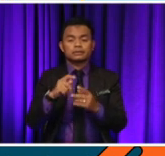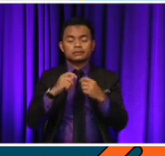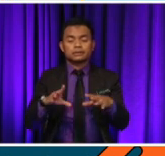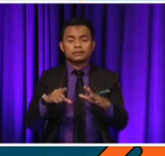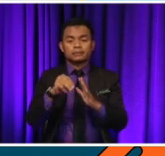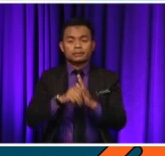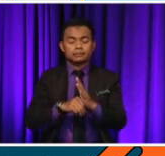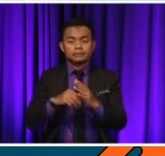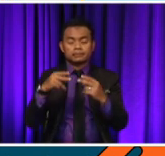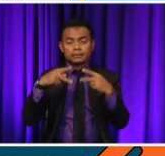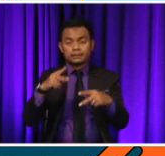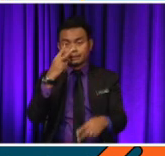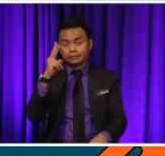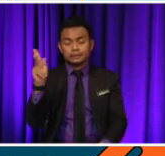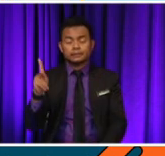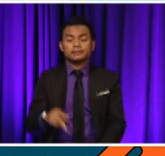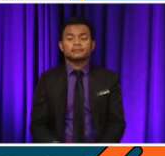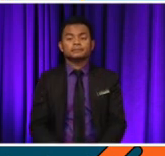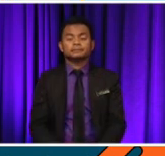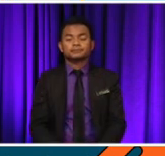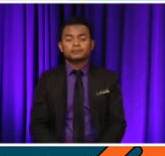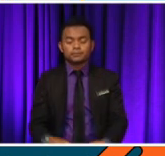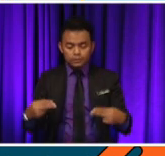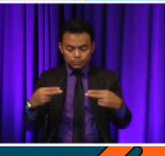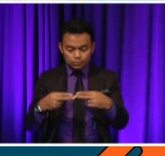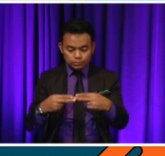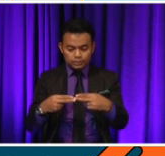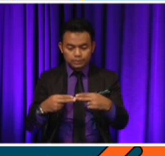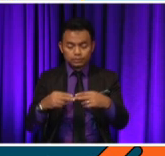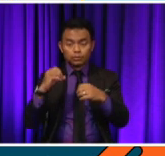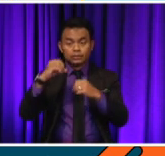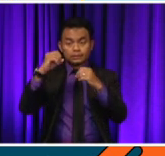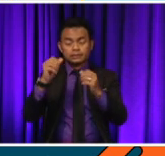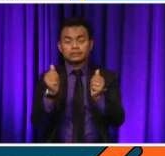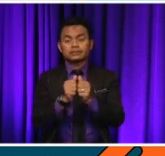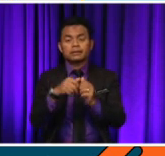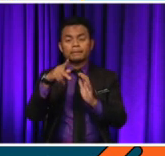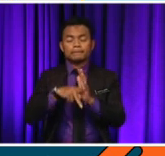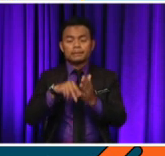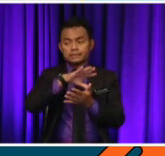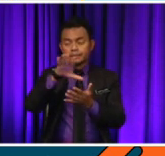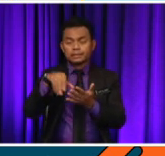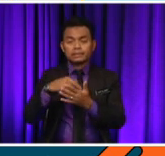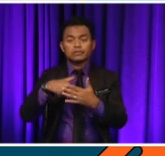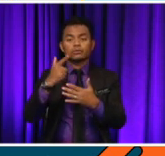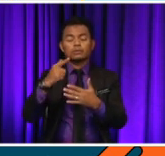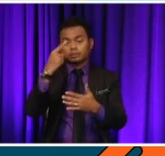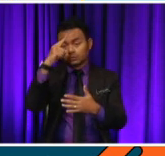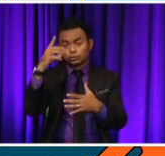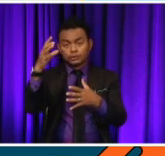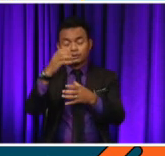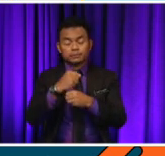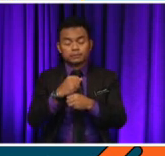organisasi dengan paskitaran 2 Oke dan dengan stand 2 untuk mencapai